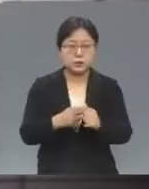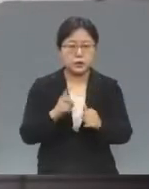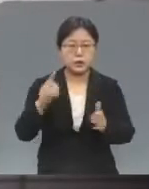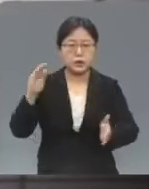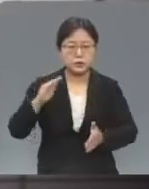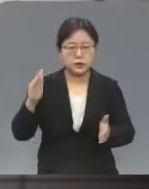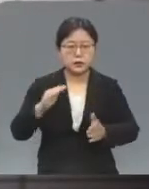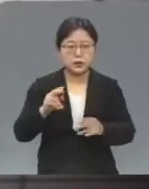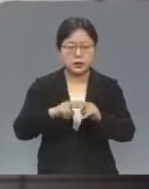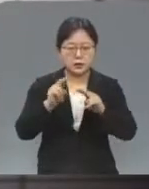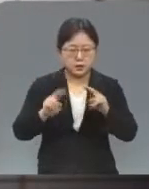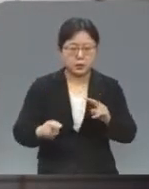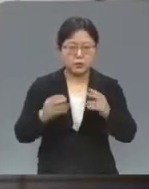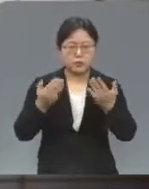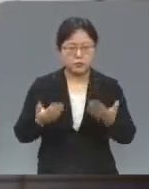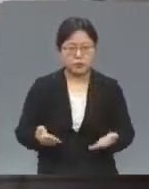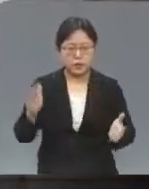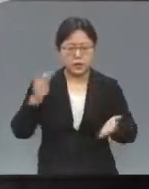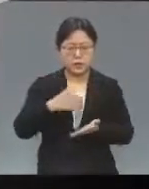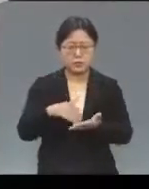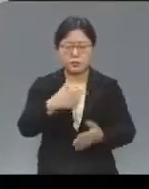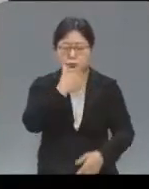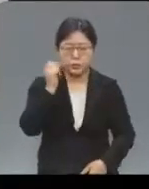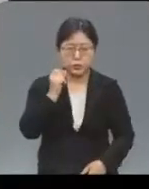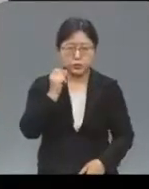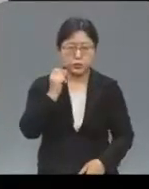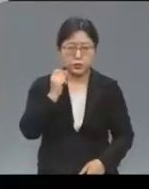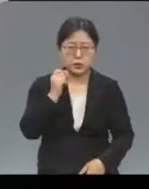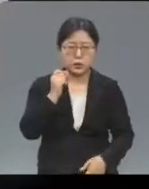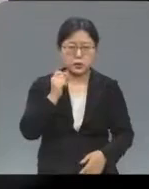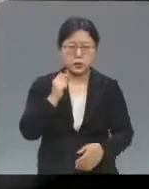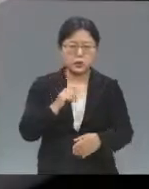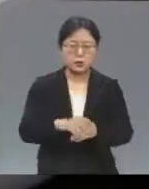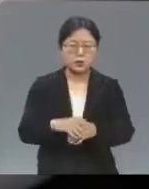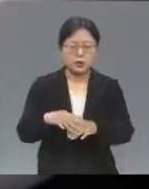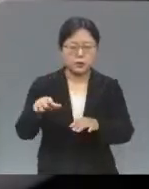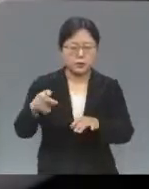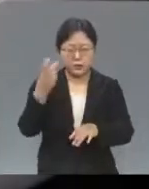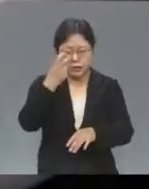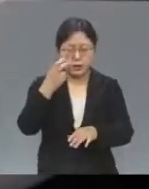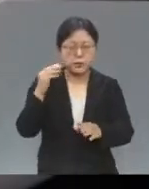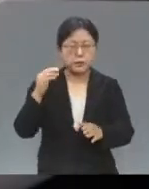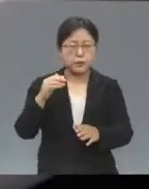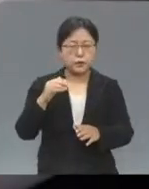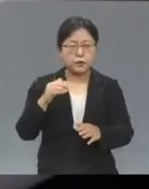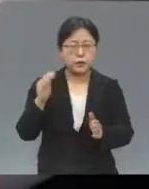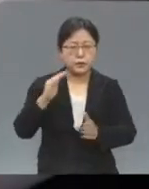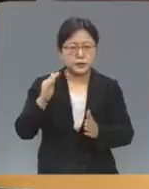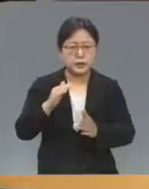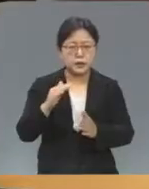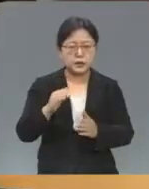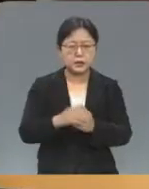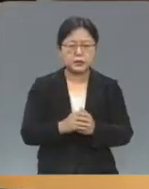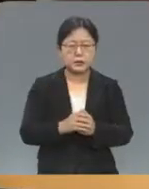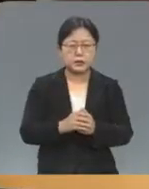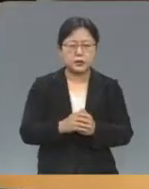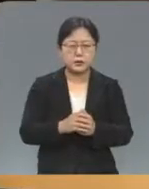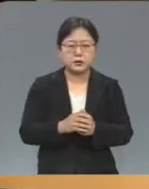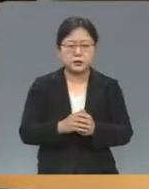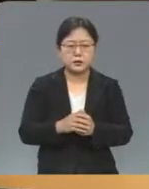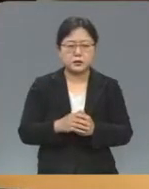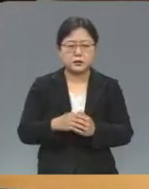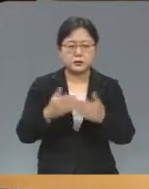학생이 자태 나 휴학 등으로 학생이 부족하자 채우 뒤에 뭐지 팥 소위 관리 학생들이 라고 말합니다 선샤인 의해